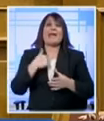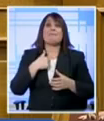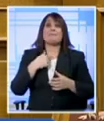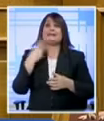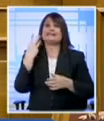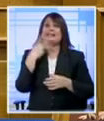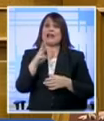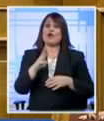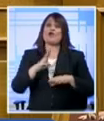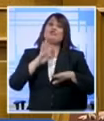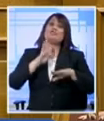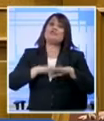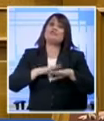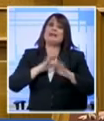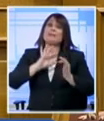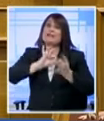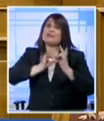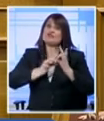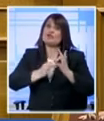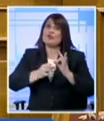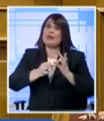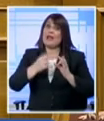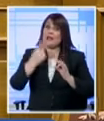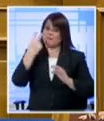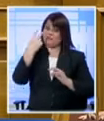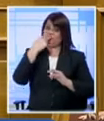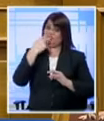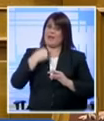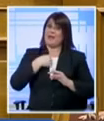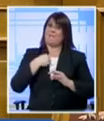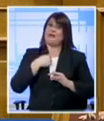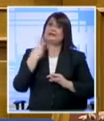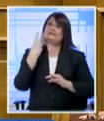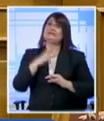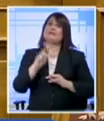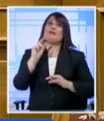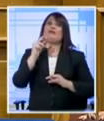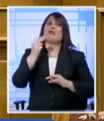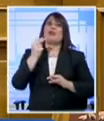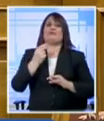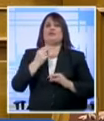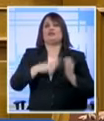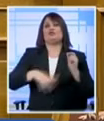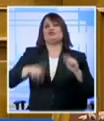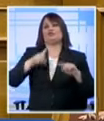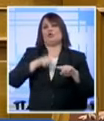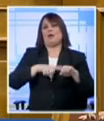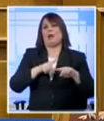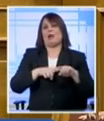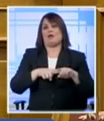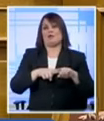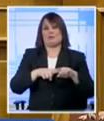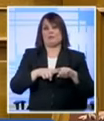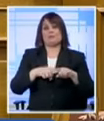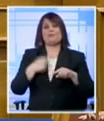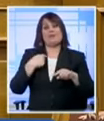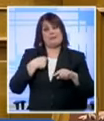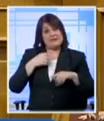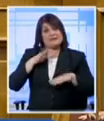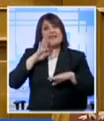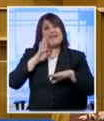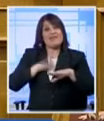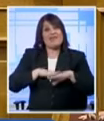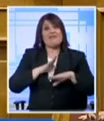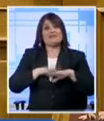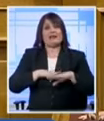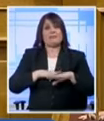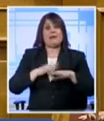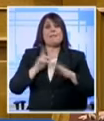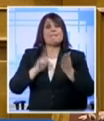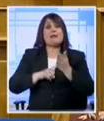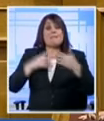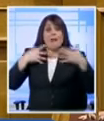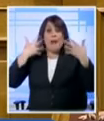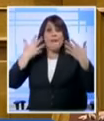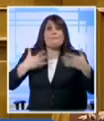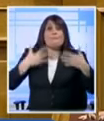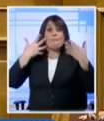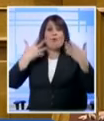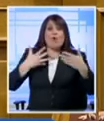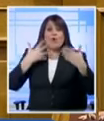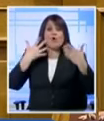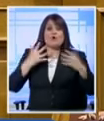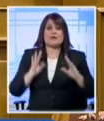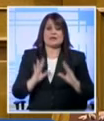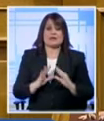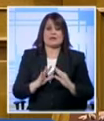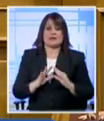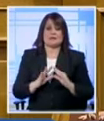στην ιστορία. Θα είμαστε υπόλογοι στον ελληνικό λαό. Και θα είμαστε υπόλογοι όλοι, και εσείς δεν